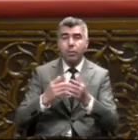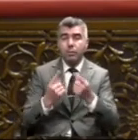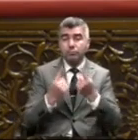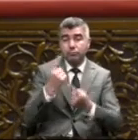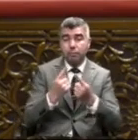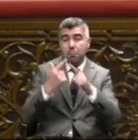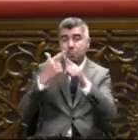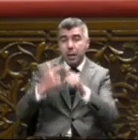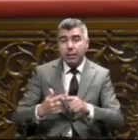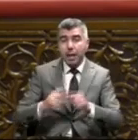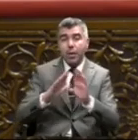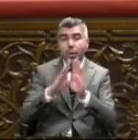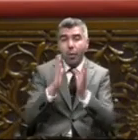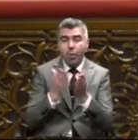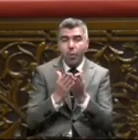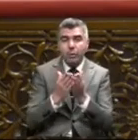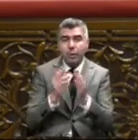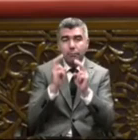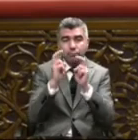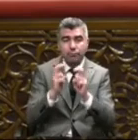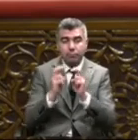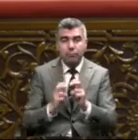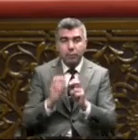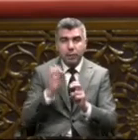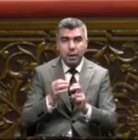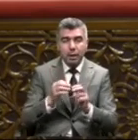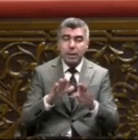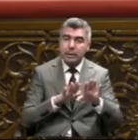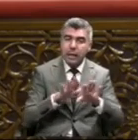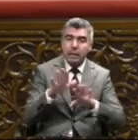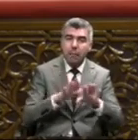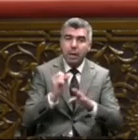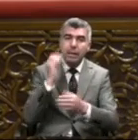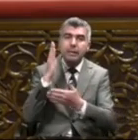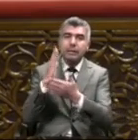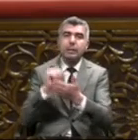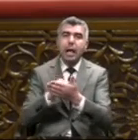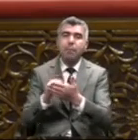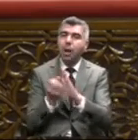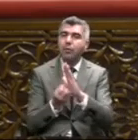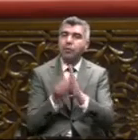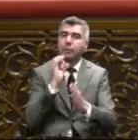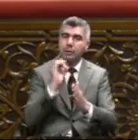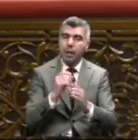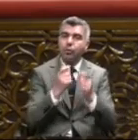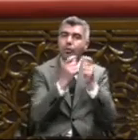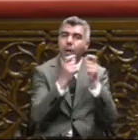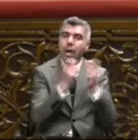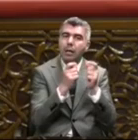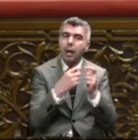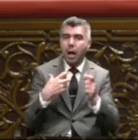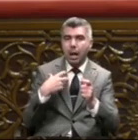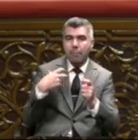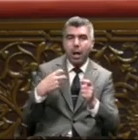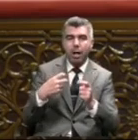وهوامش الماليه العامه ضيقه فان من شان تدابير ضريبيه جديده خصوصا على الشركات التي تضر